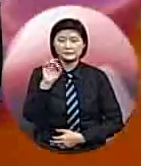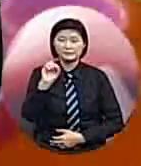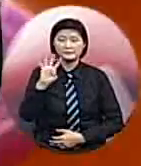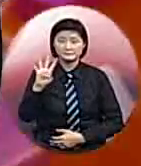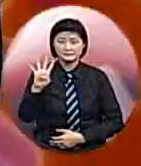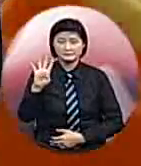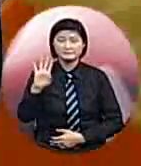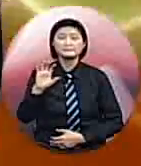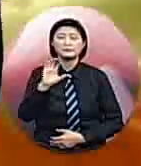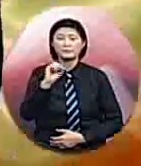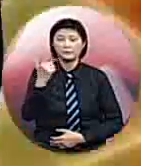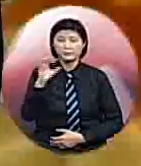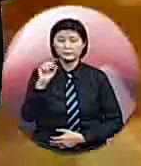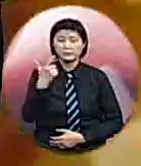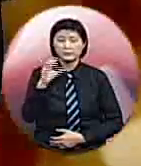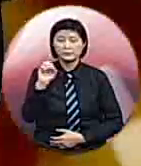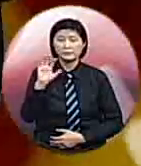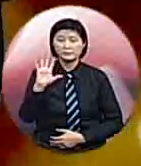060-608-1004번,